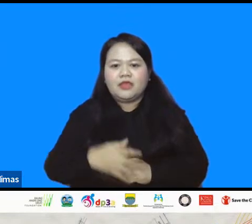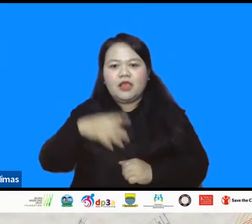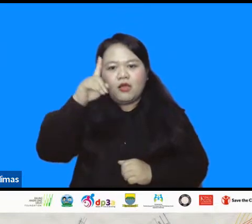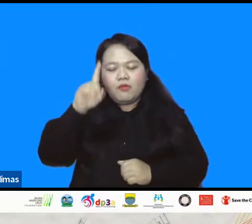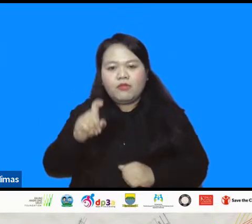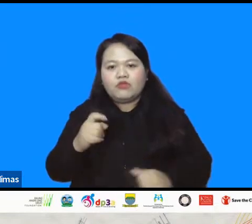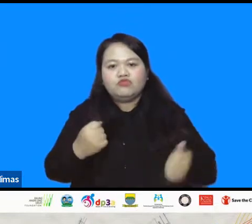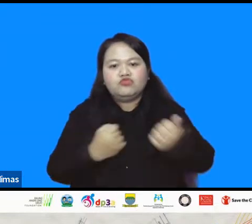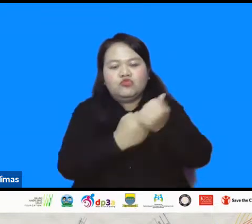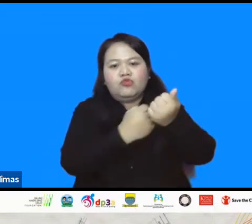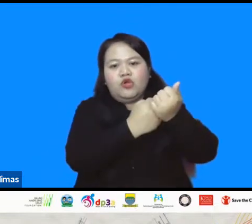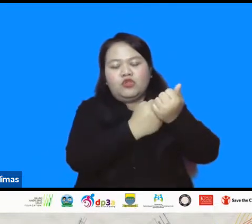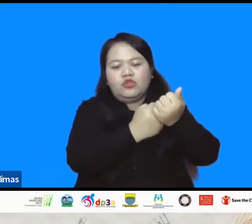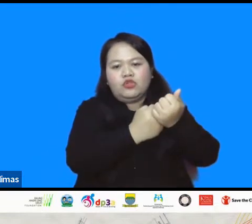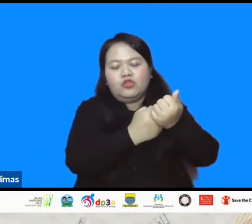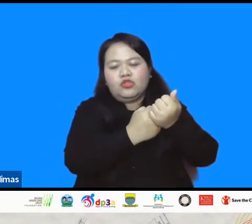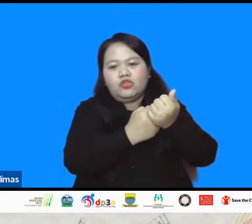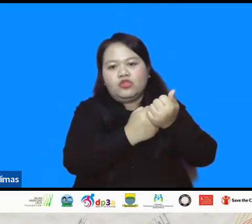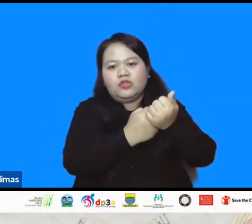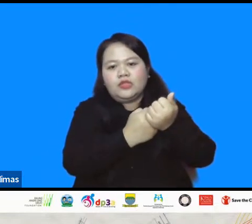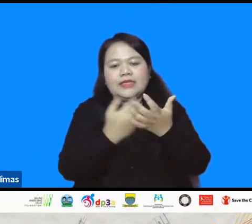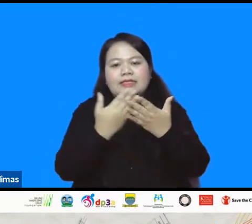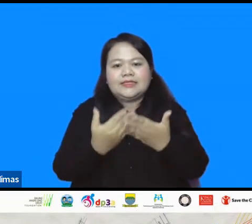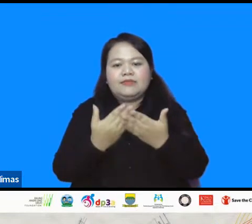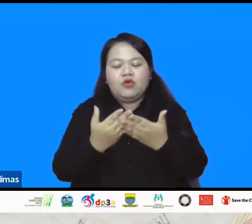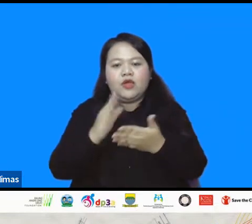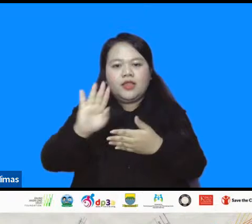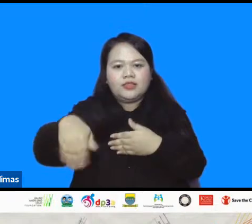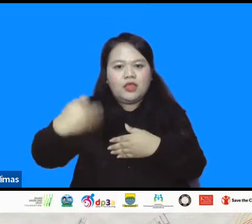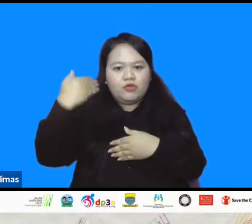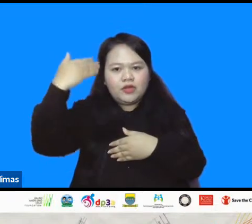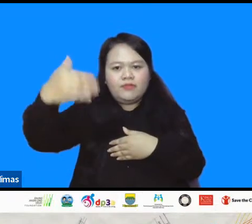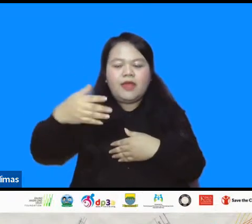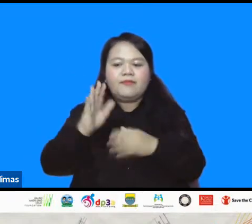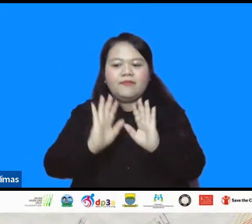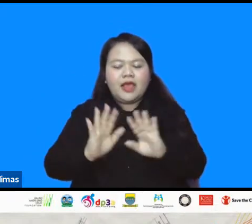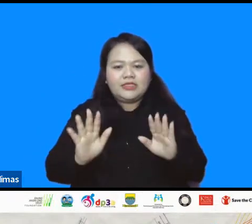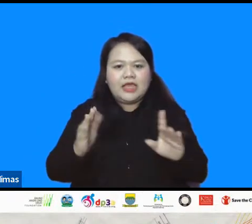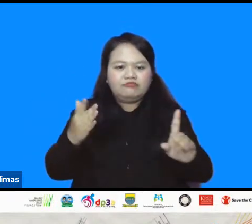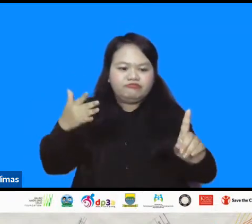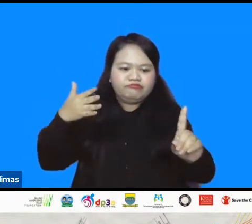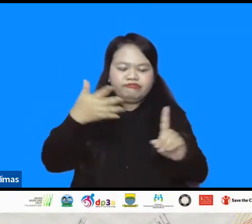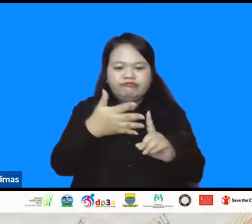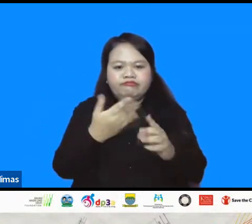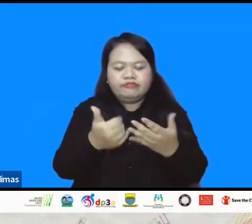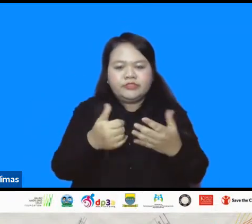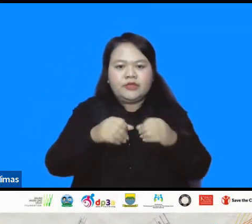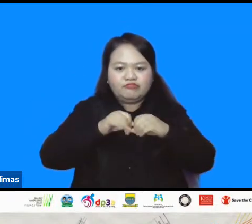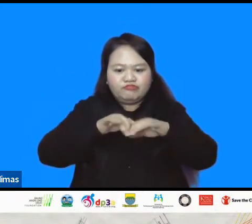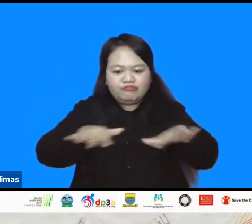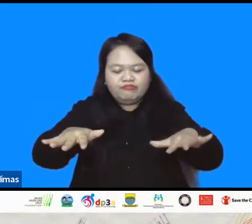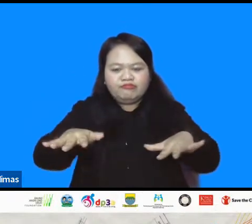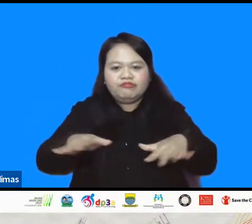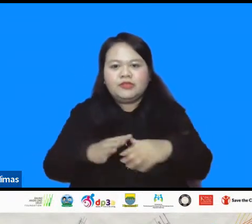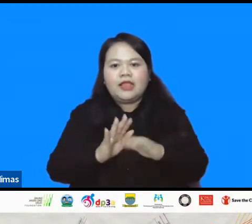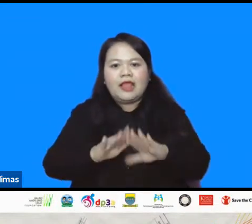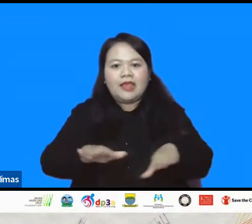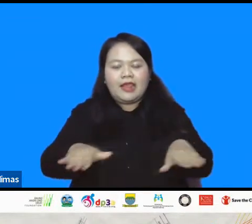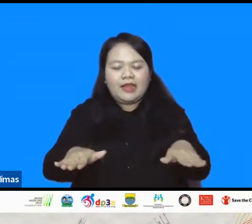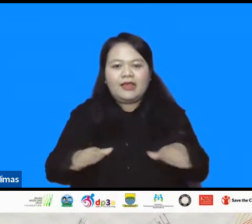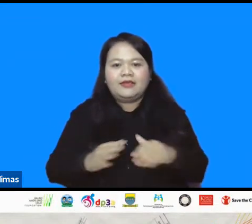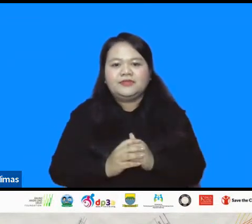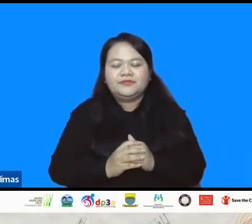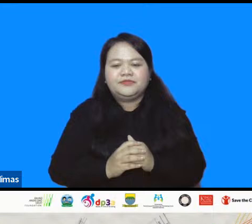support juga mungkin. Mudah-mudahan tahun depan mungkin lebih banyak lagi sasaran yang bisa dijangkau oleh kami gitu ya, oleh anak-anak maksud